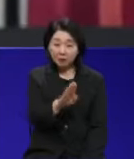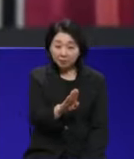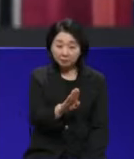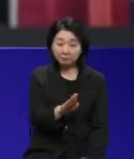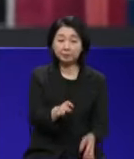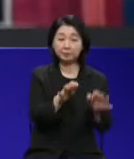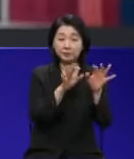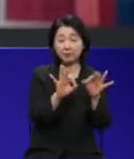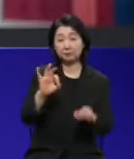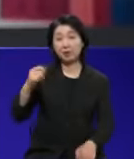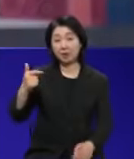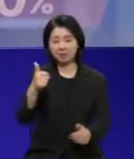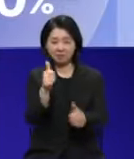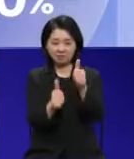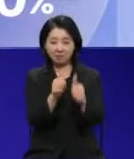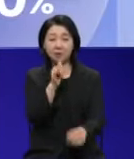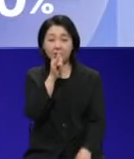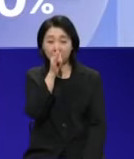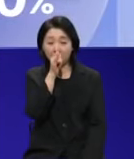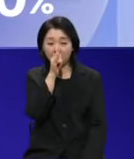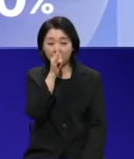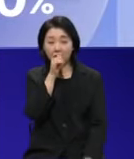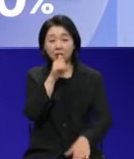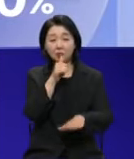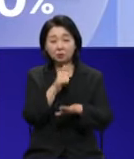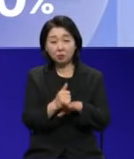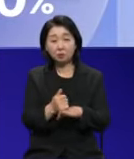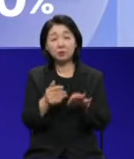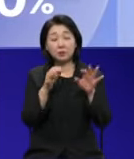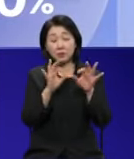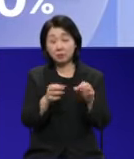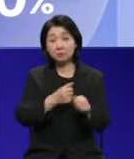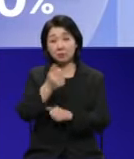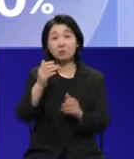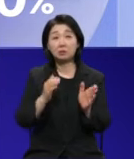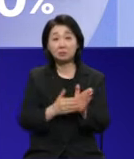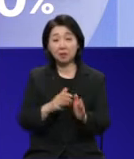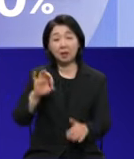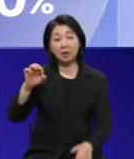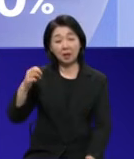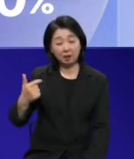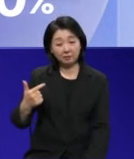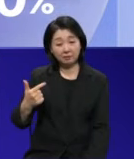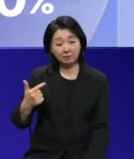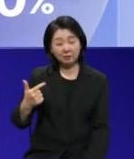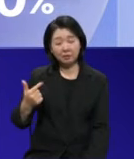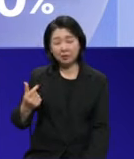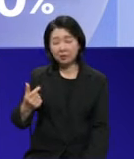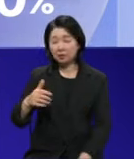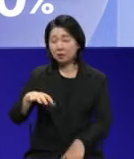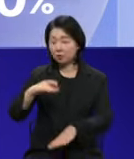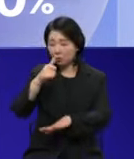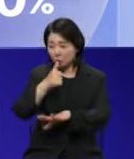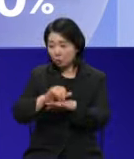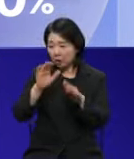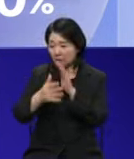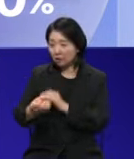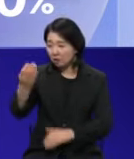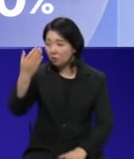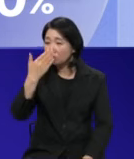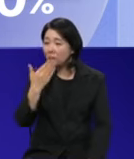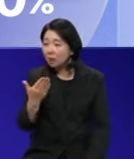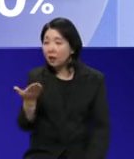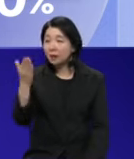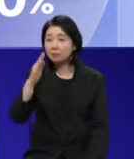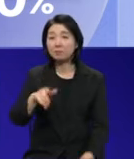후보가 붙었었는데 김재서 후보가 이겼어요 이것도 안기 후보가 이제이기는 걸로 나왔었거든요 출구 조사가 이것도 이제 김재